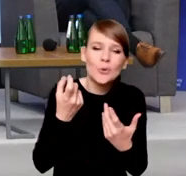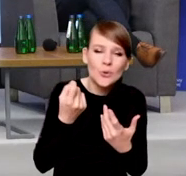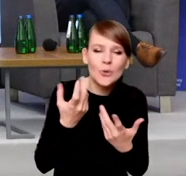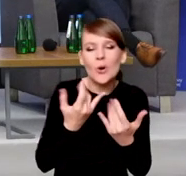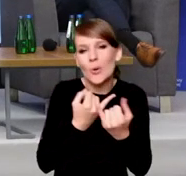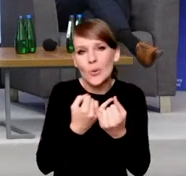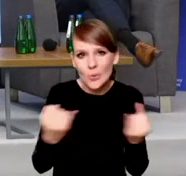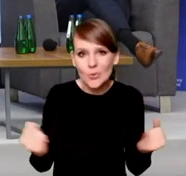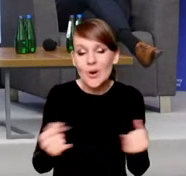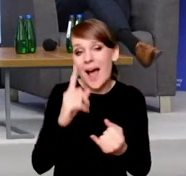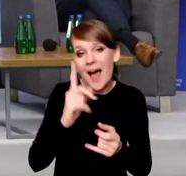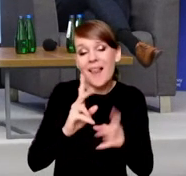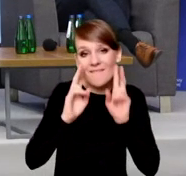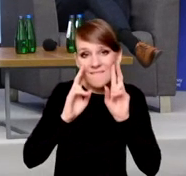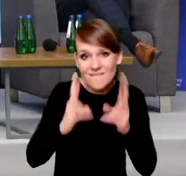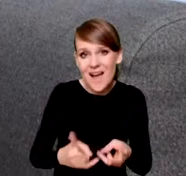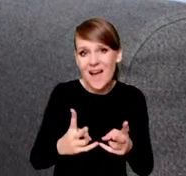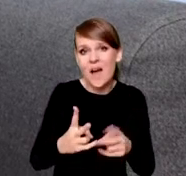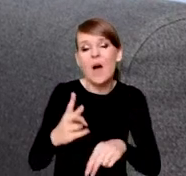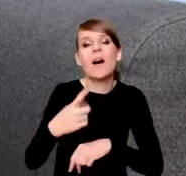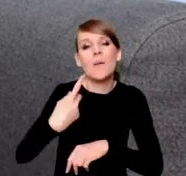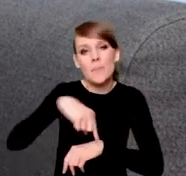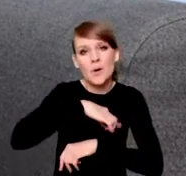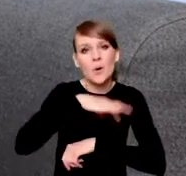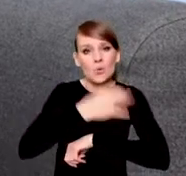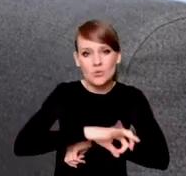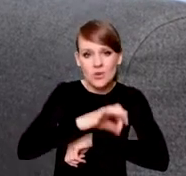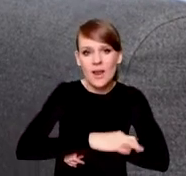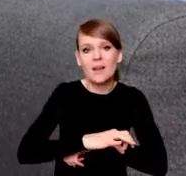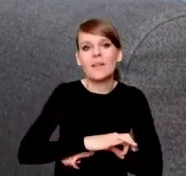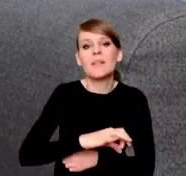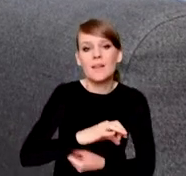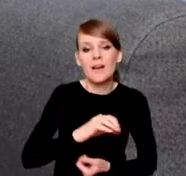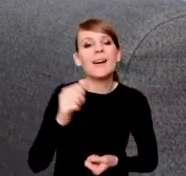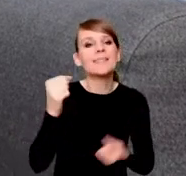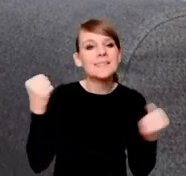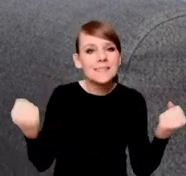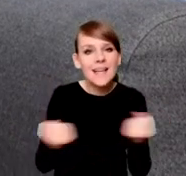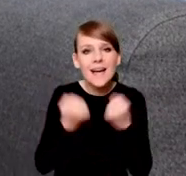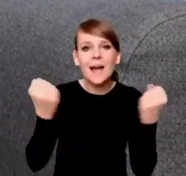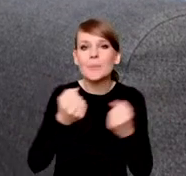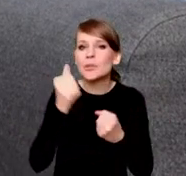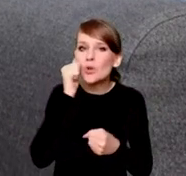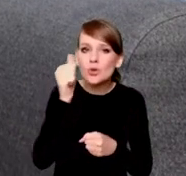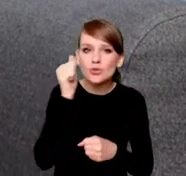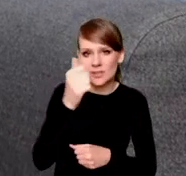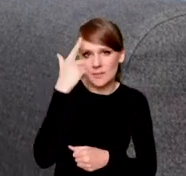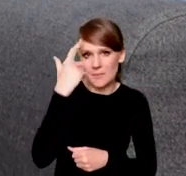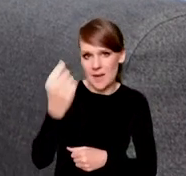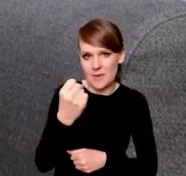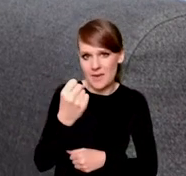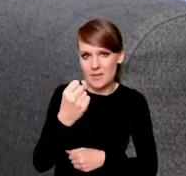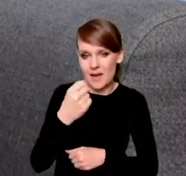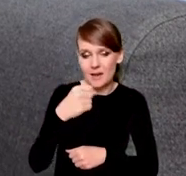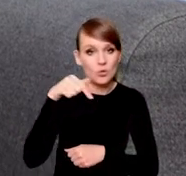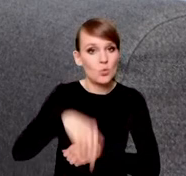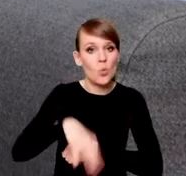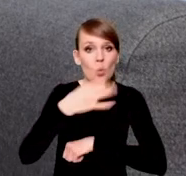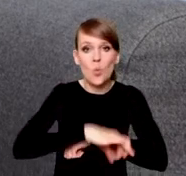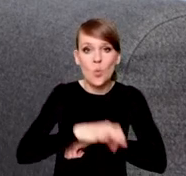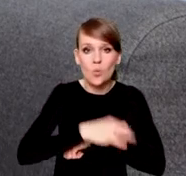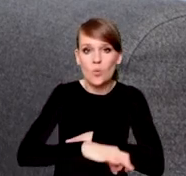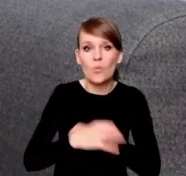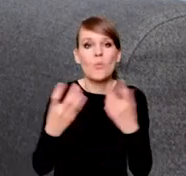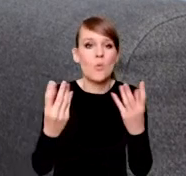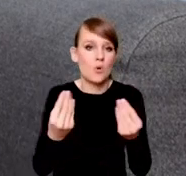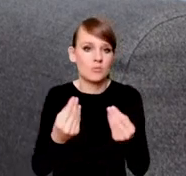DNA naszej uczelni, że my staramy się na co dzień pamiętać, że nasz uniwersytet nie jest dla uniwersytetu.